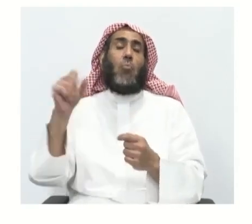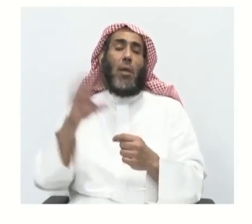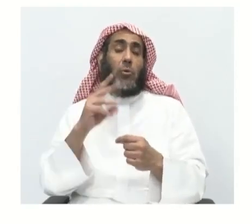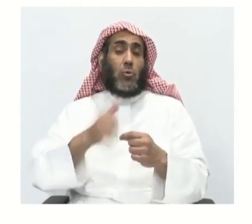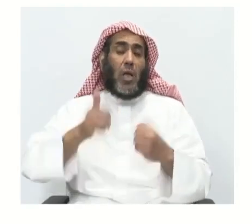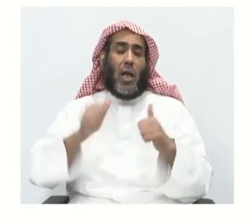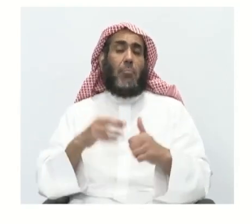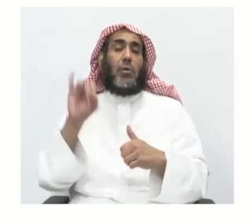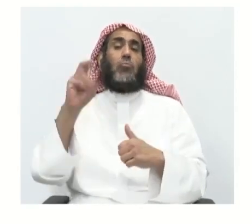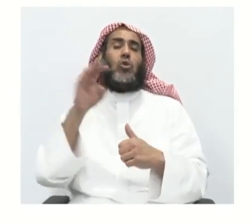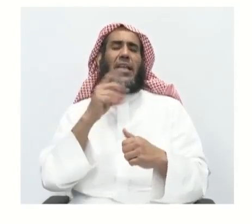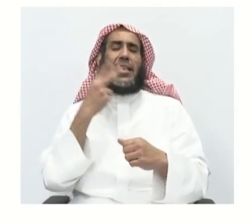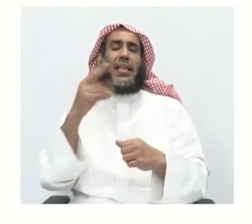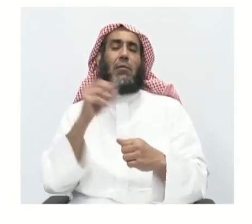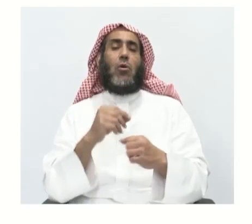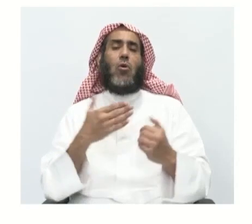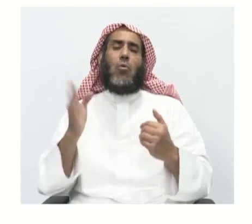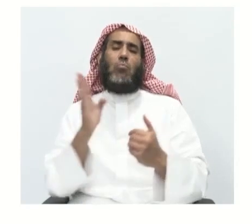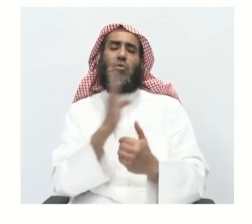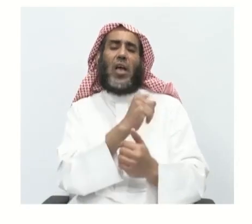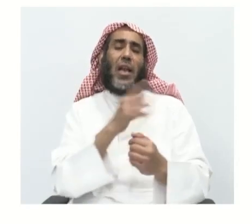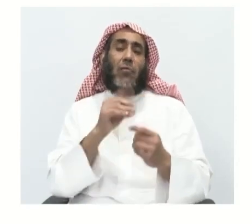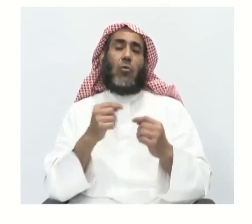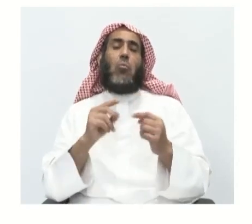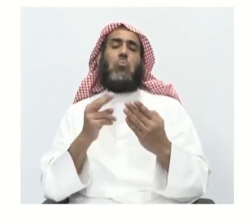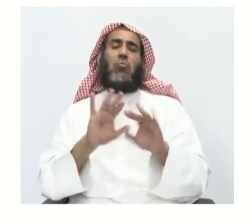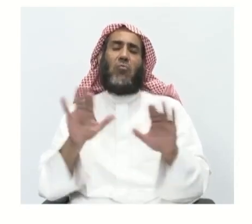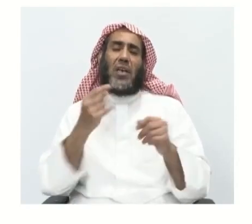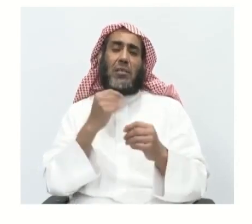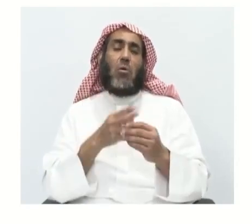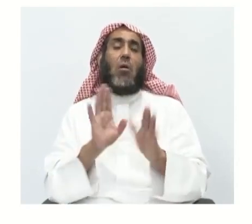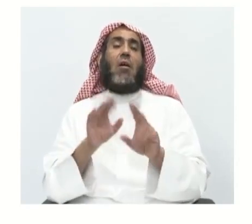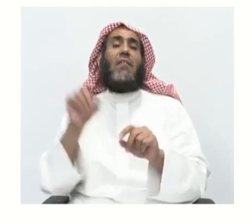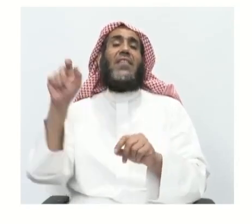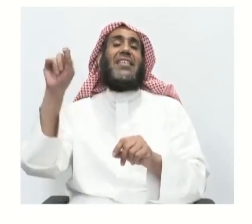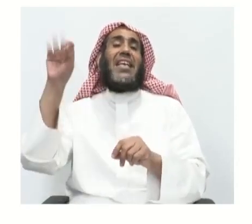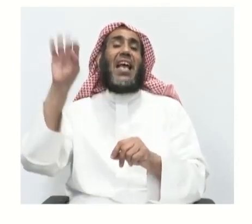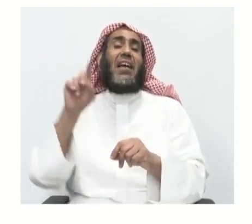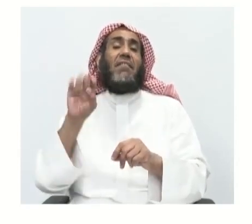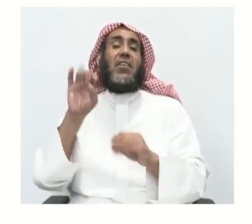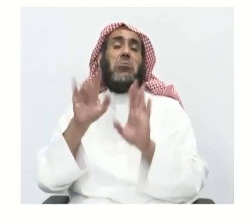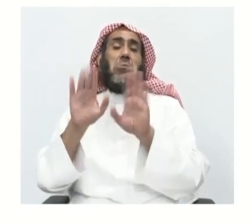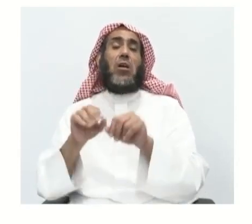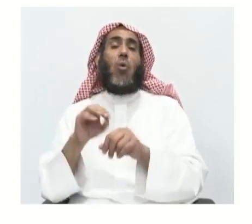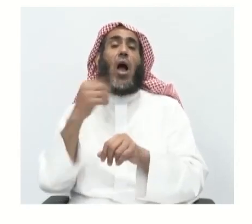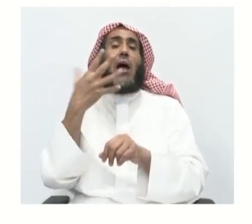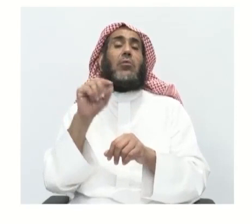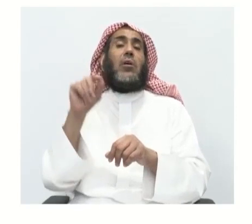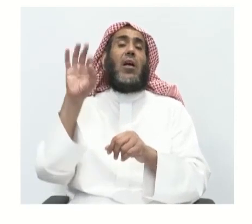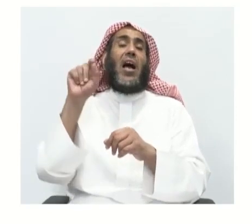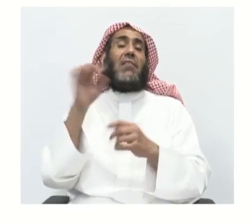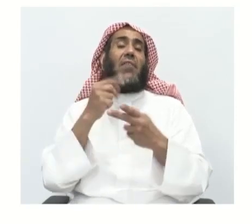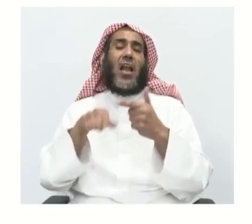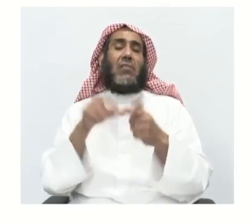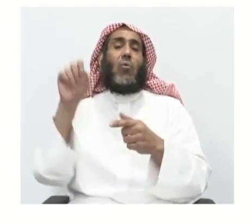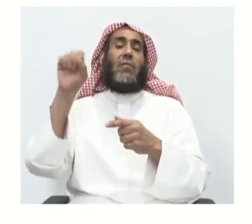مجتهد ثلاث كلمات مستقله في النطق منفصله في الرسم فسيكفيكهم هنا خمس كلمات هي حرف العطف والفاء